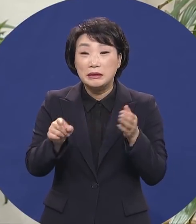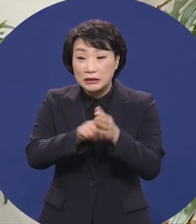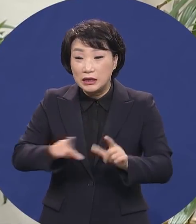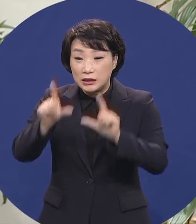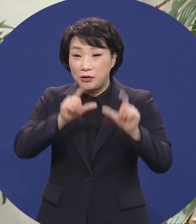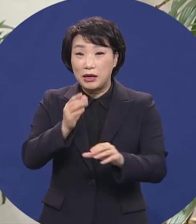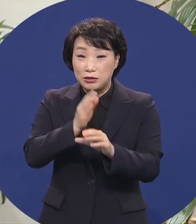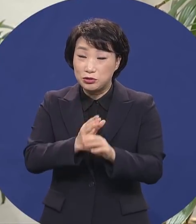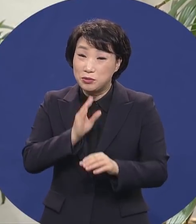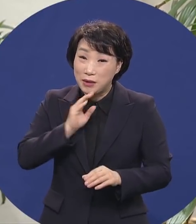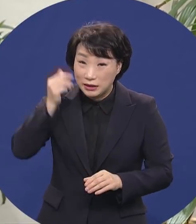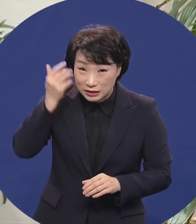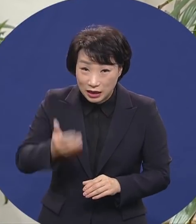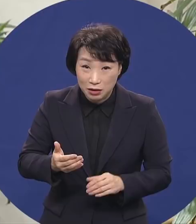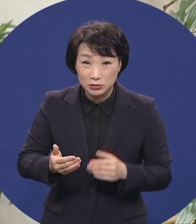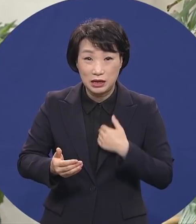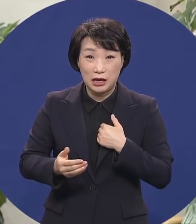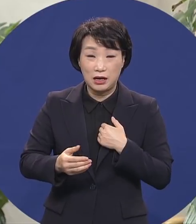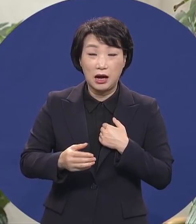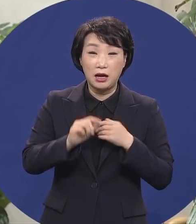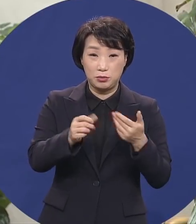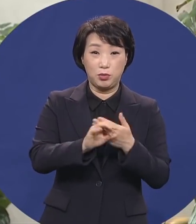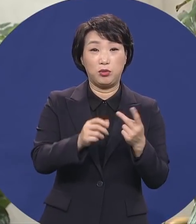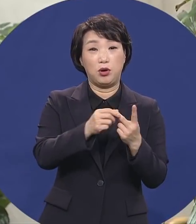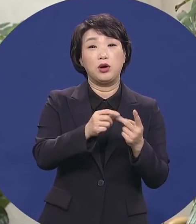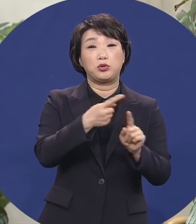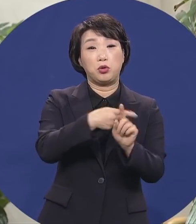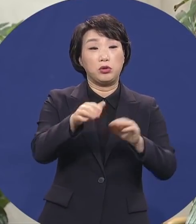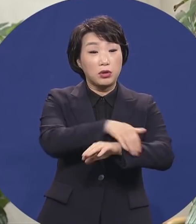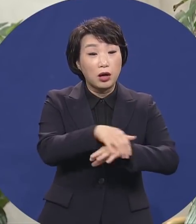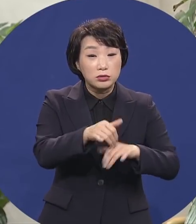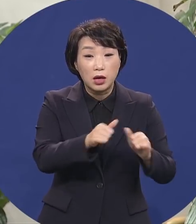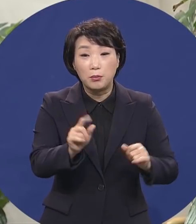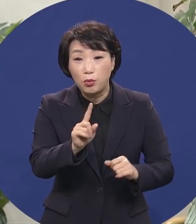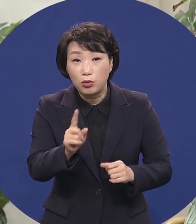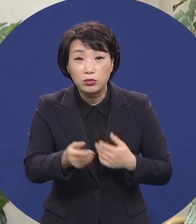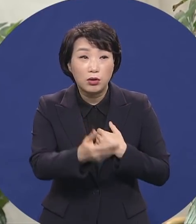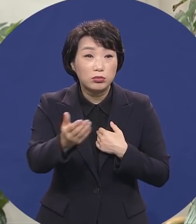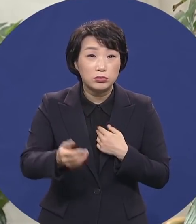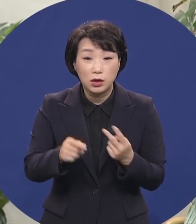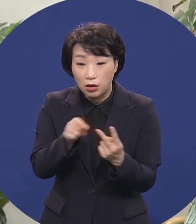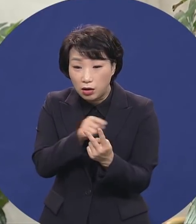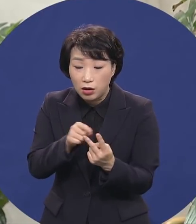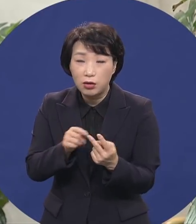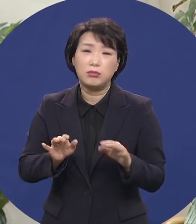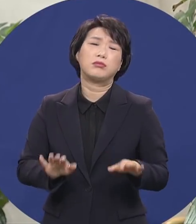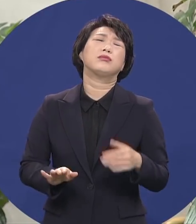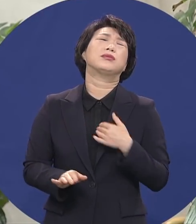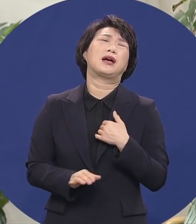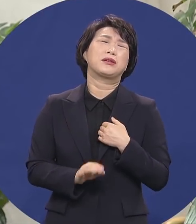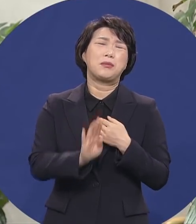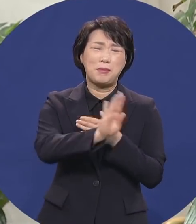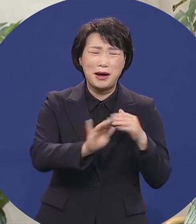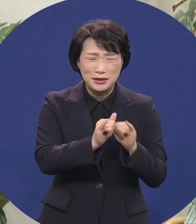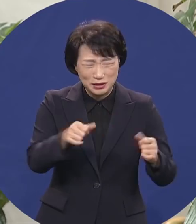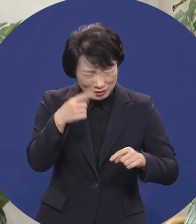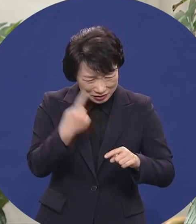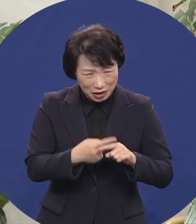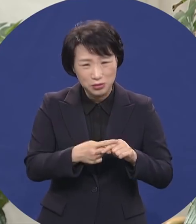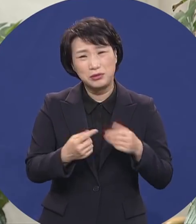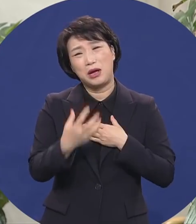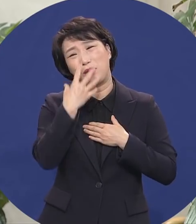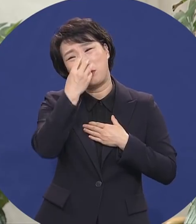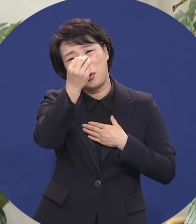하고 있는 사람이냐 교회 다니는 사람이냐 그 말이야. 이 누구요? 바리새인이지. 교만이 하늘을